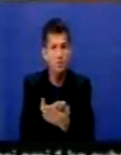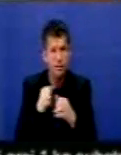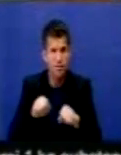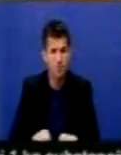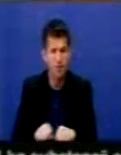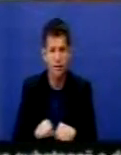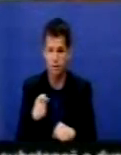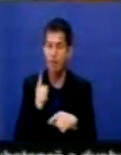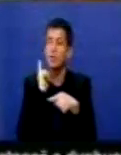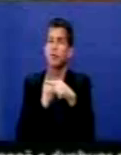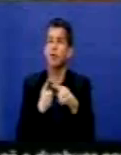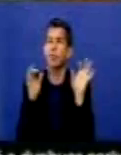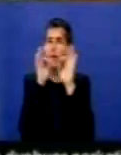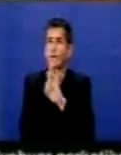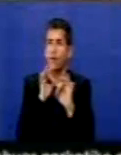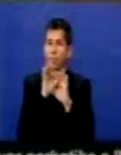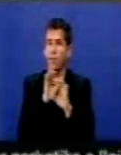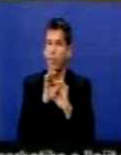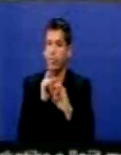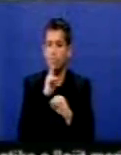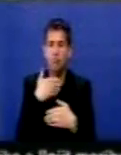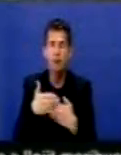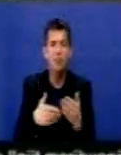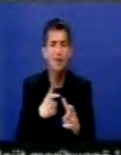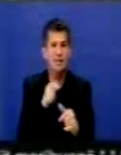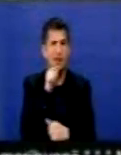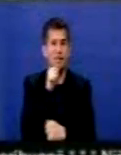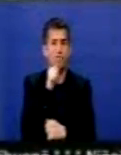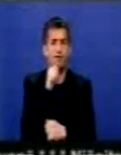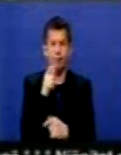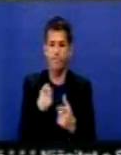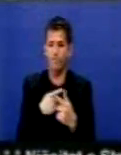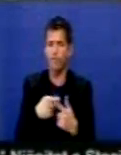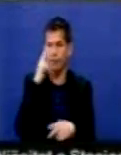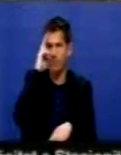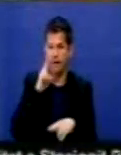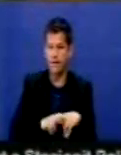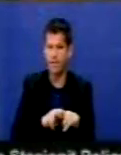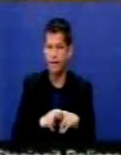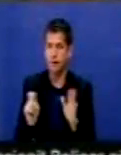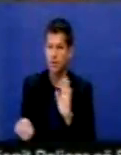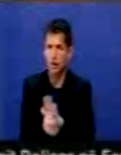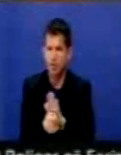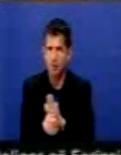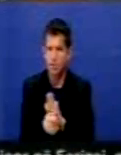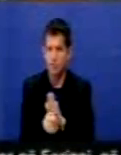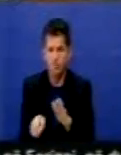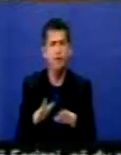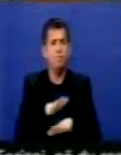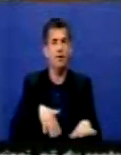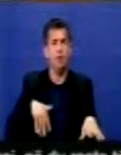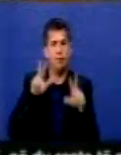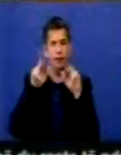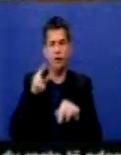propozimi i cili nuk është saksuar se në çfarë procedure do të merret, siç është rasti i vendimit për shitjet e aksioneve, kuvendi mundet që